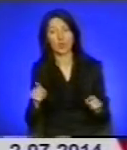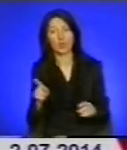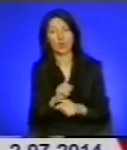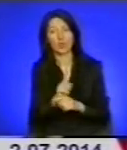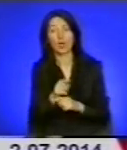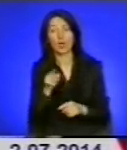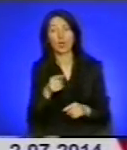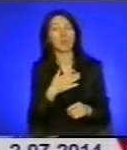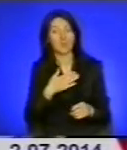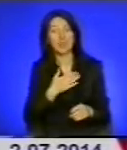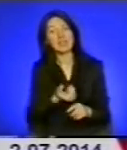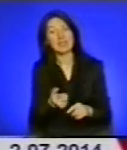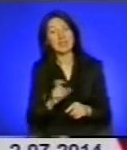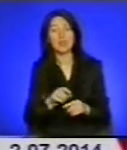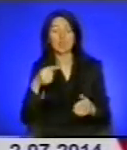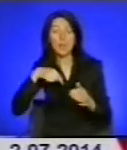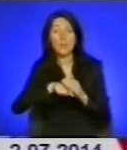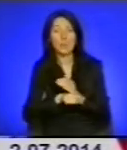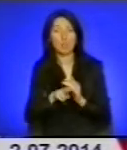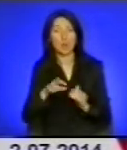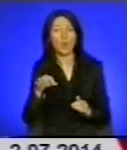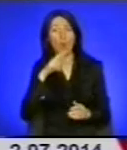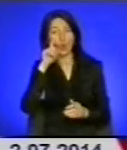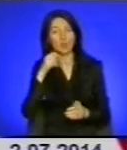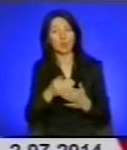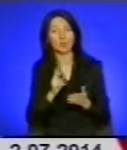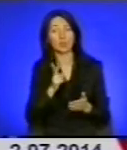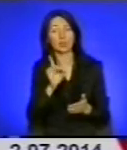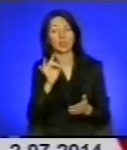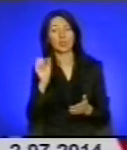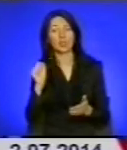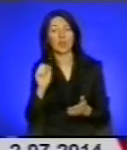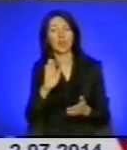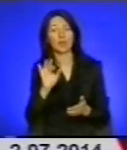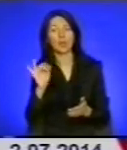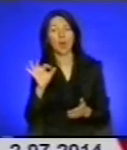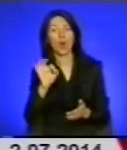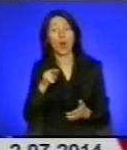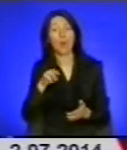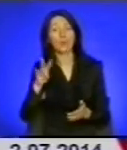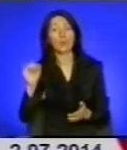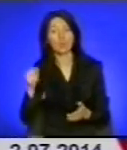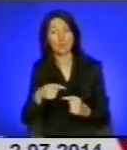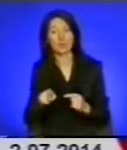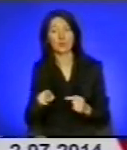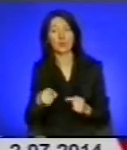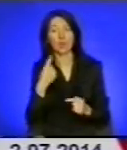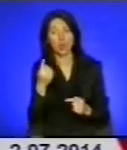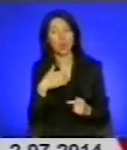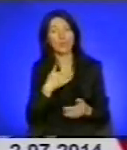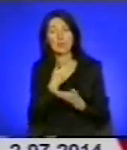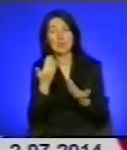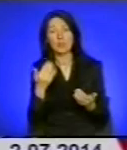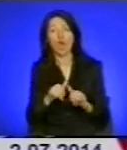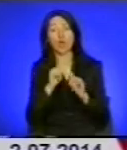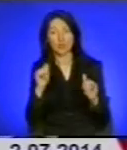печерк на Україні якщо брати там Кришталева вертеба оптимістично і одне у нас немає у нас